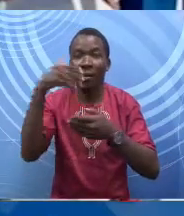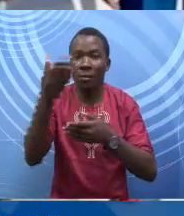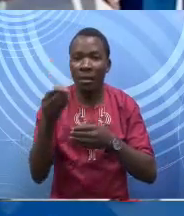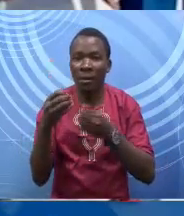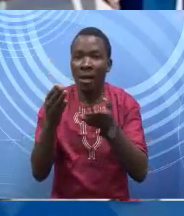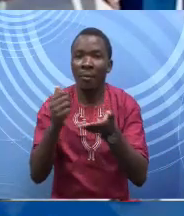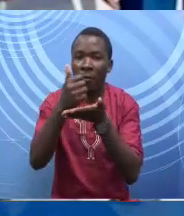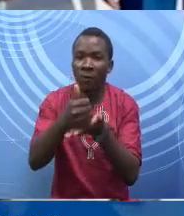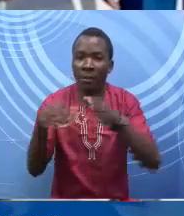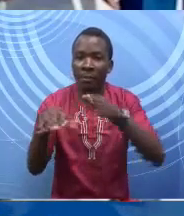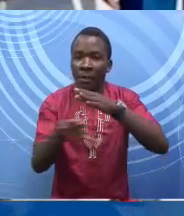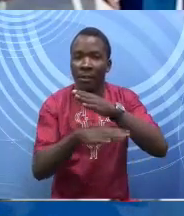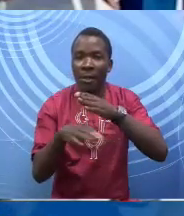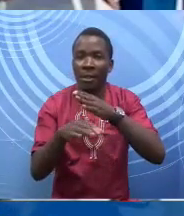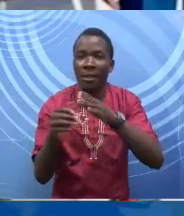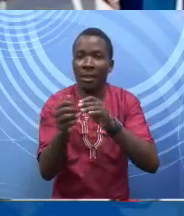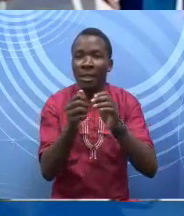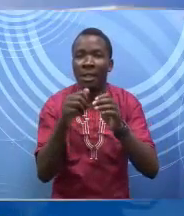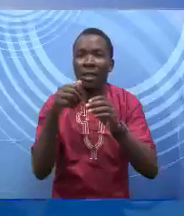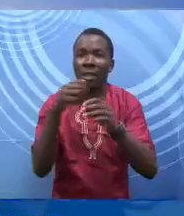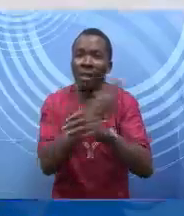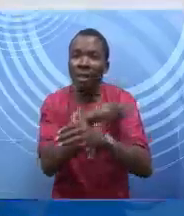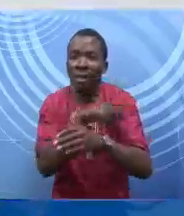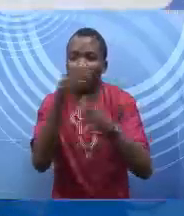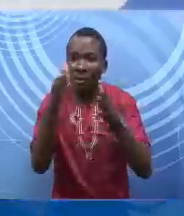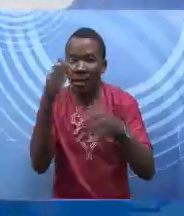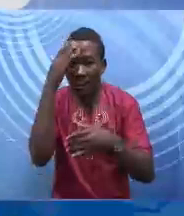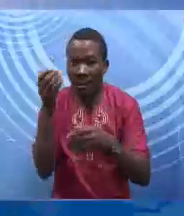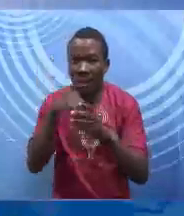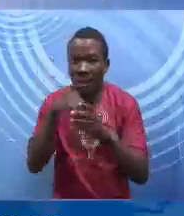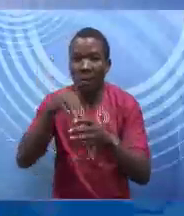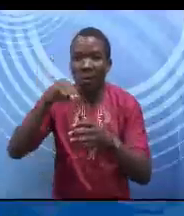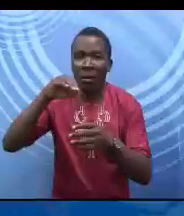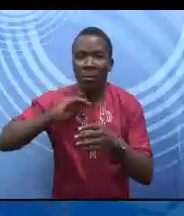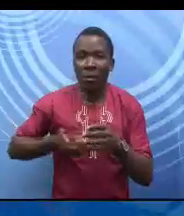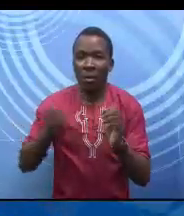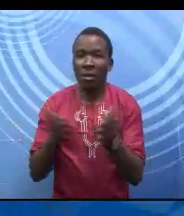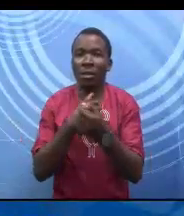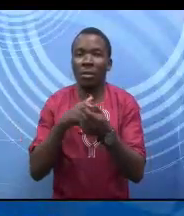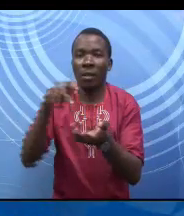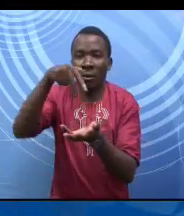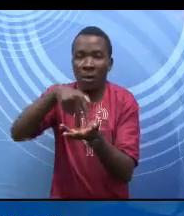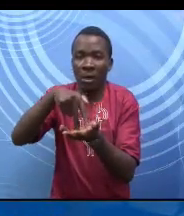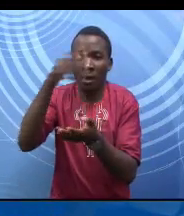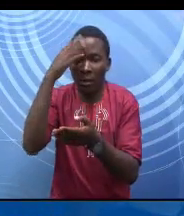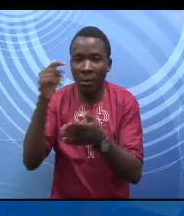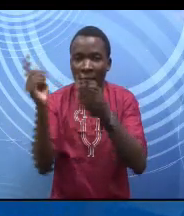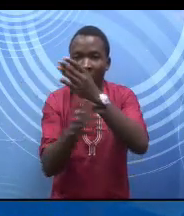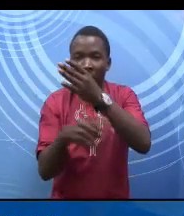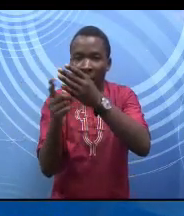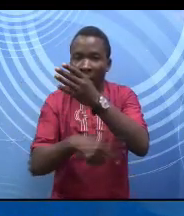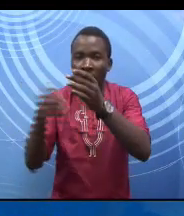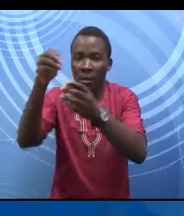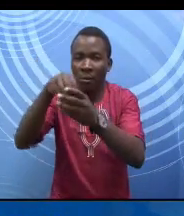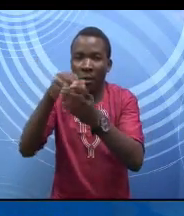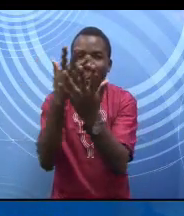bahabwa ubufasha bw'ibanze n'abaganga kuko hari harimo n'umugore utabasha guhagarara kubera inkoni yakubitiwe muri gereza zo